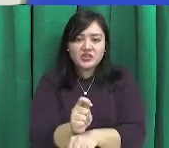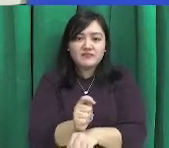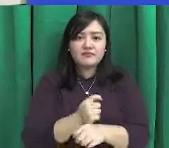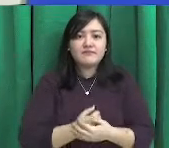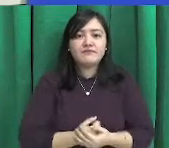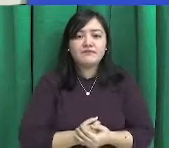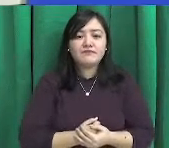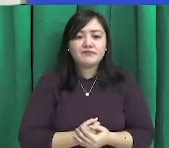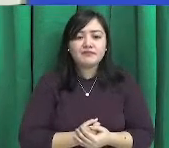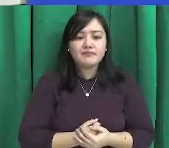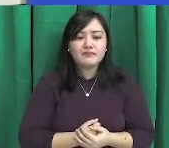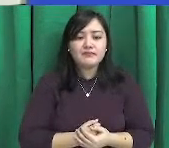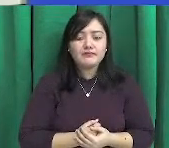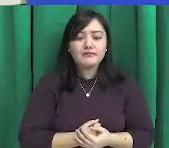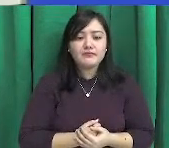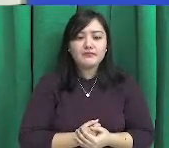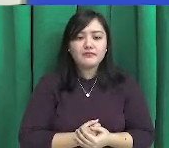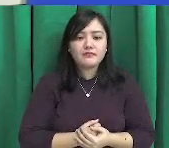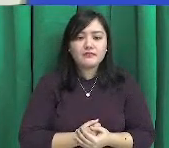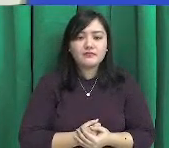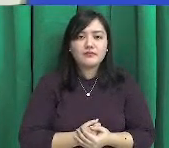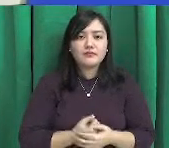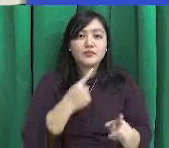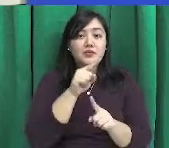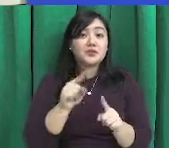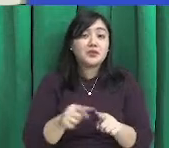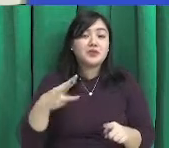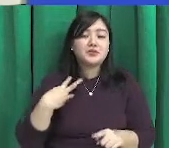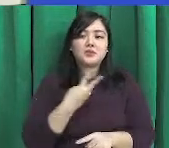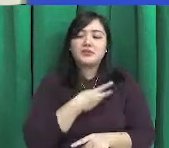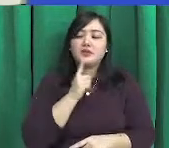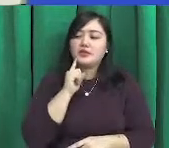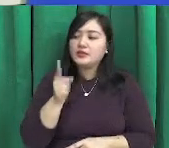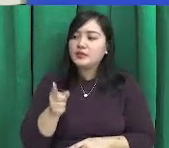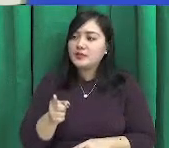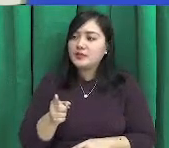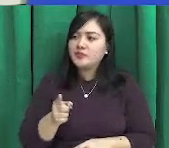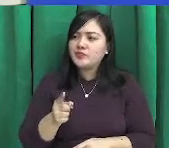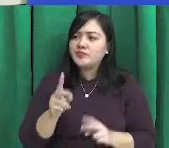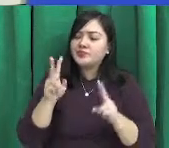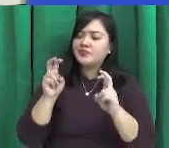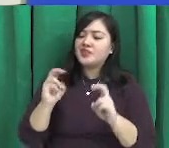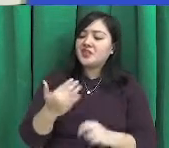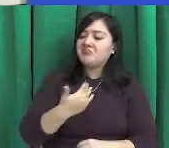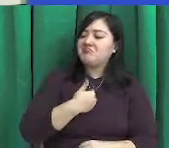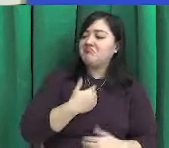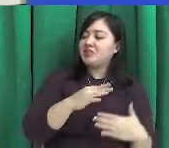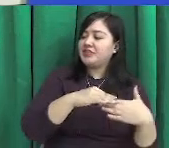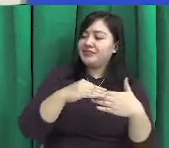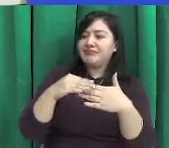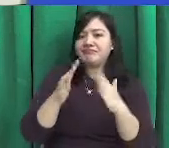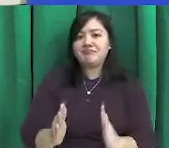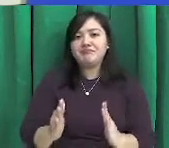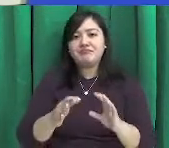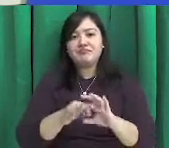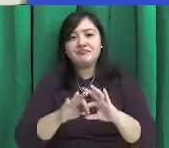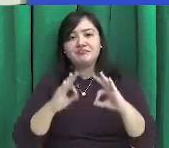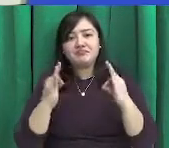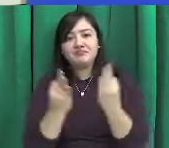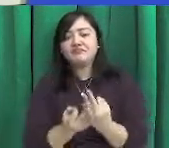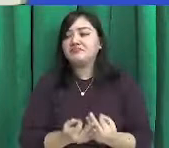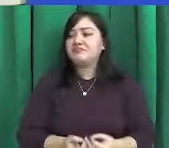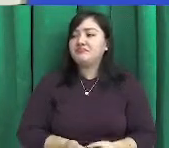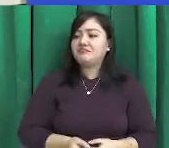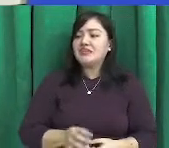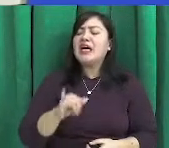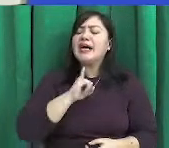See? Now, listen. Pag sinabi natin, ako ang hari ng bahay, ako ang leader ng bahay, ako ang bahala sa